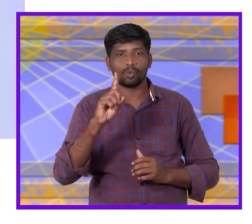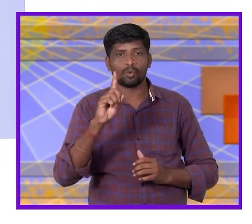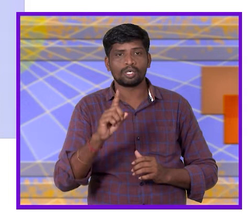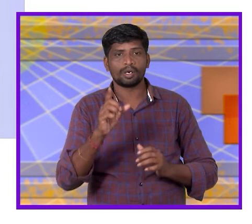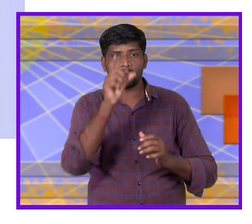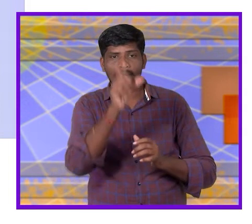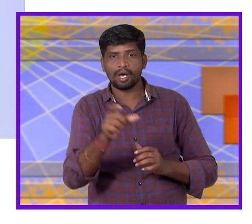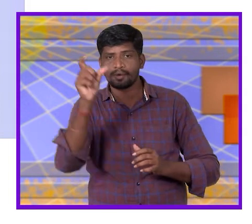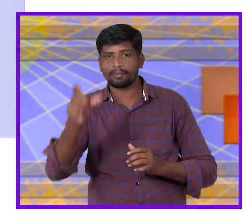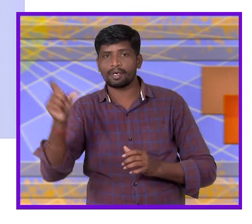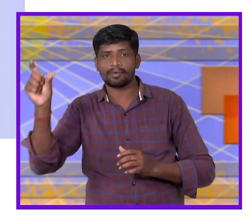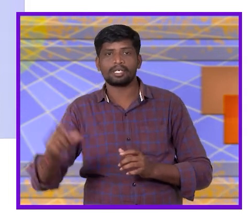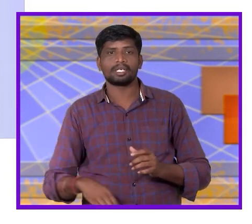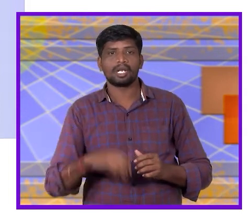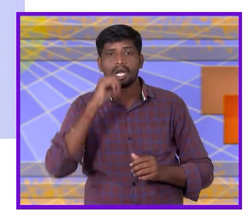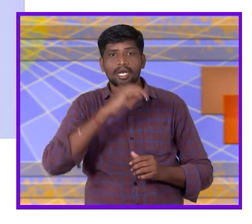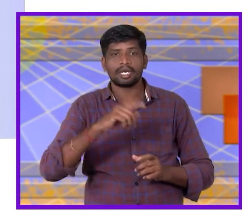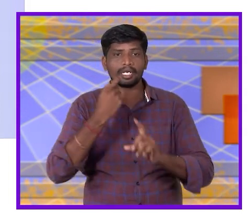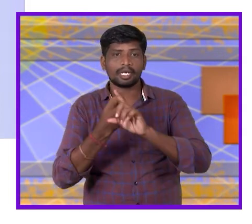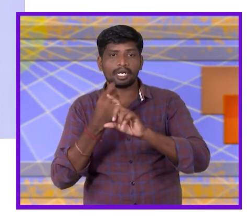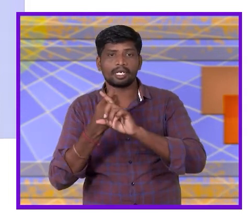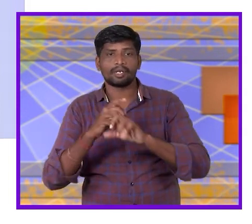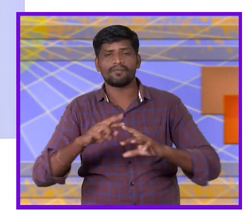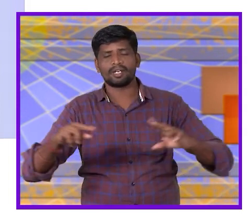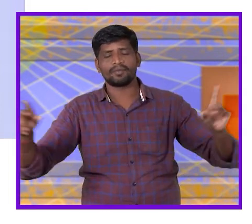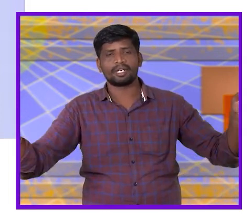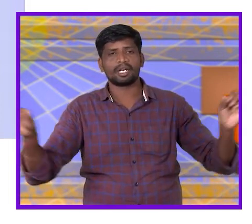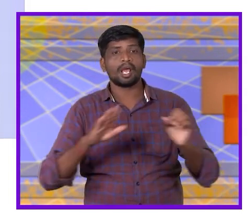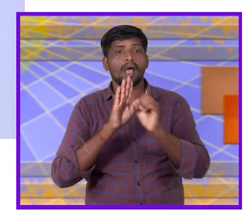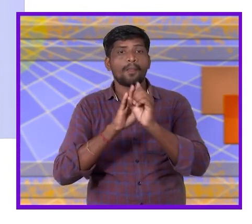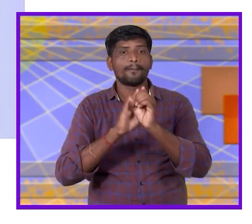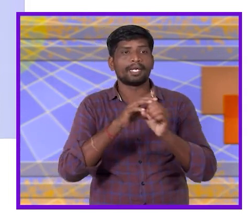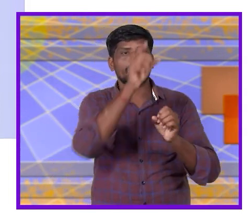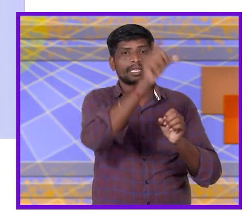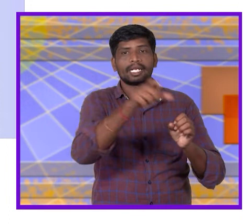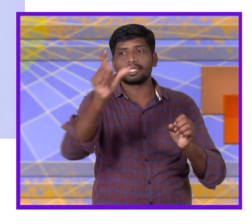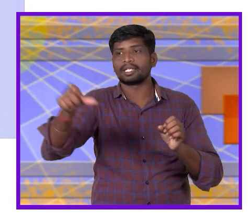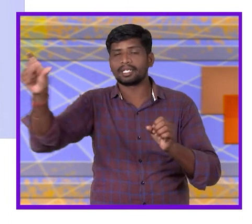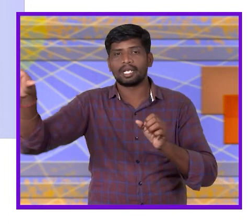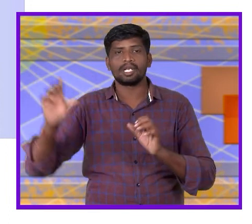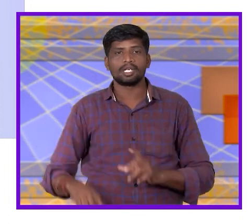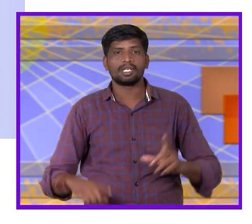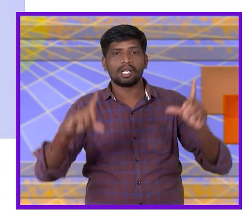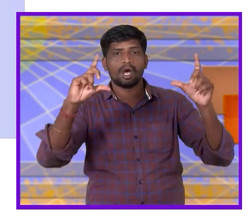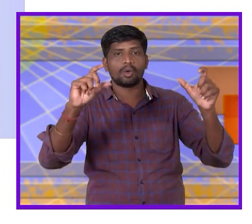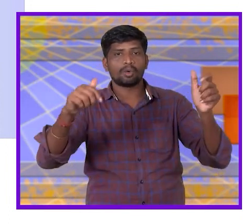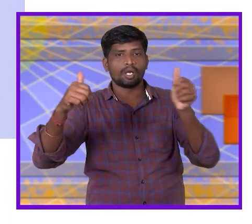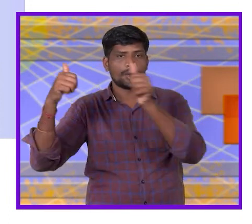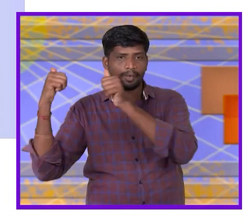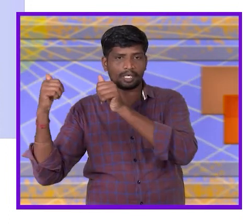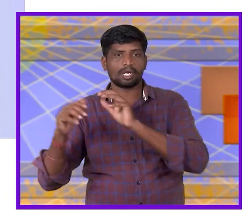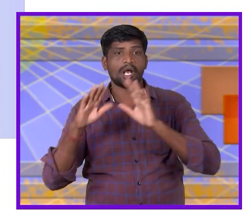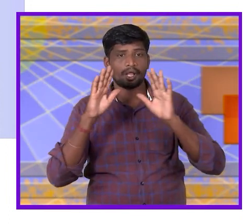மன்றம், பாவை மன்றம், நெடுங்கல் மன்றம் என்றெல்லாம் அற்புதமான மன்றங்கள் அங்கே அமைக்கப்பட்டிருக்கிறது. அந்த